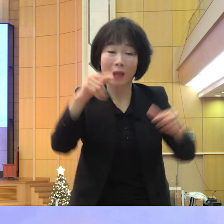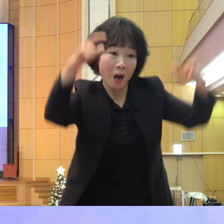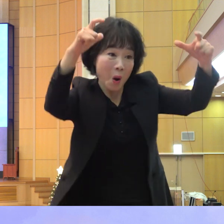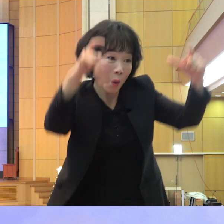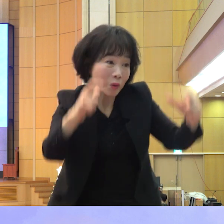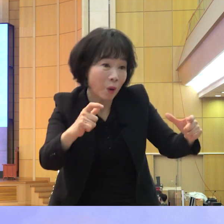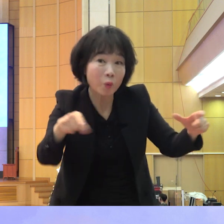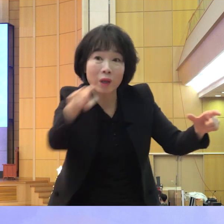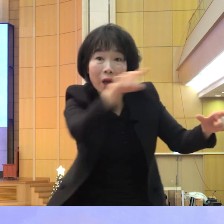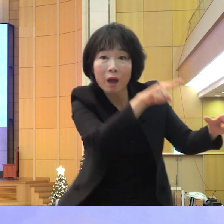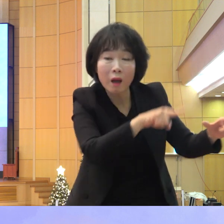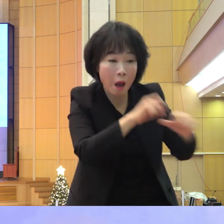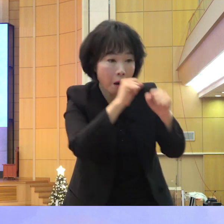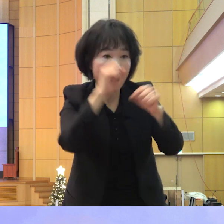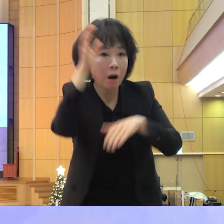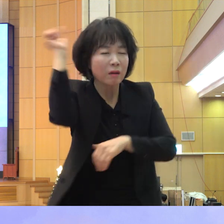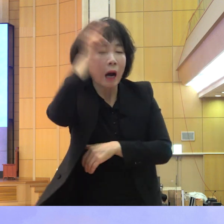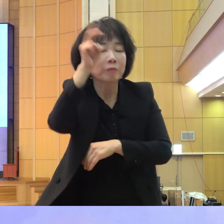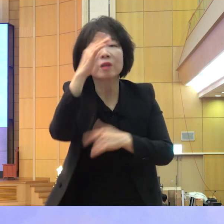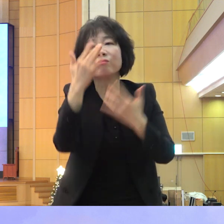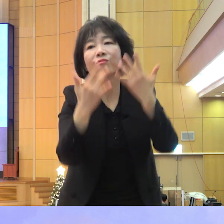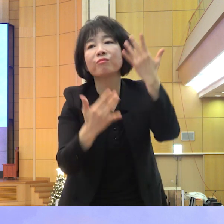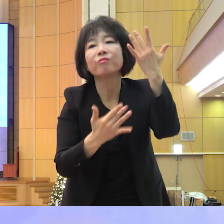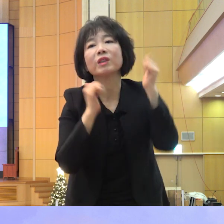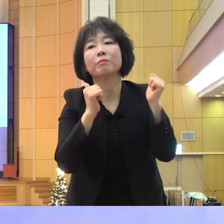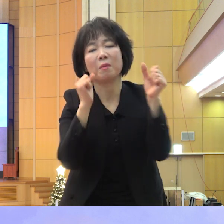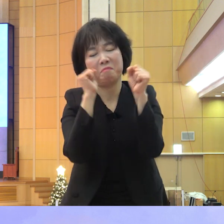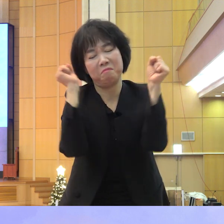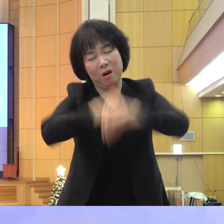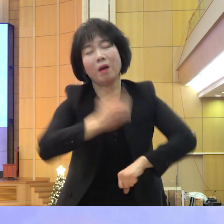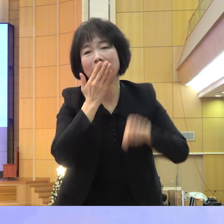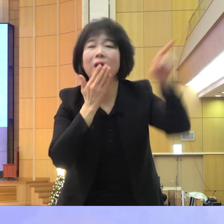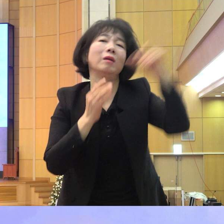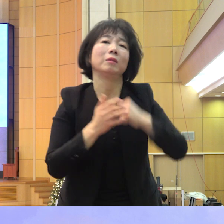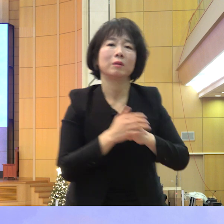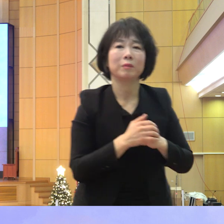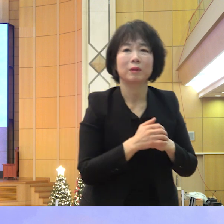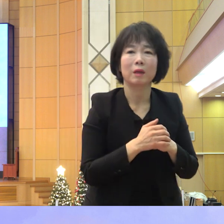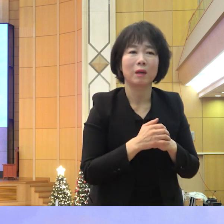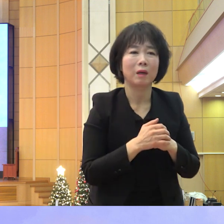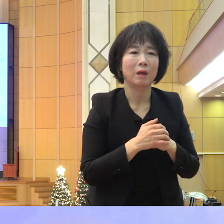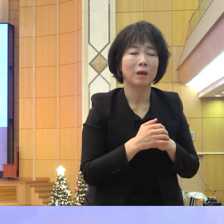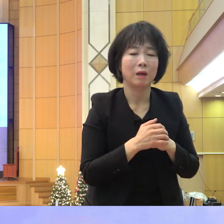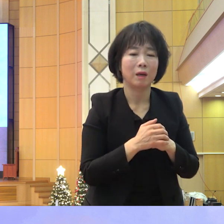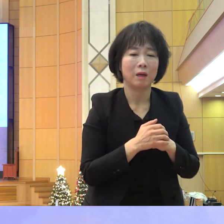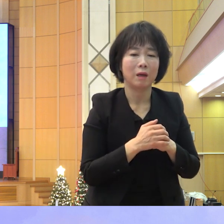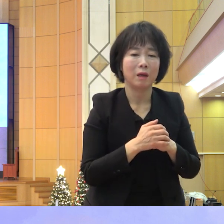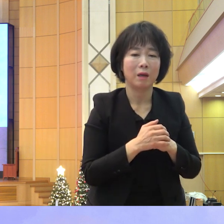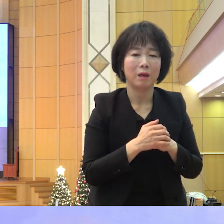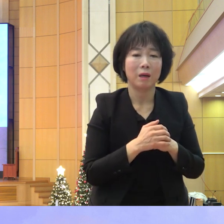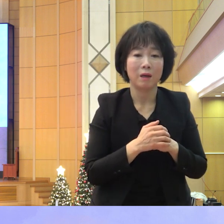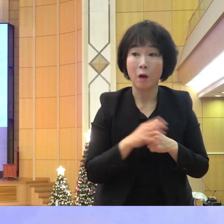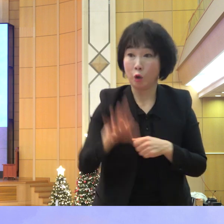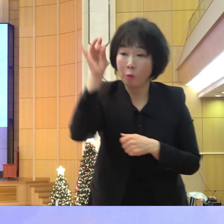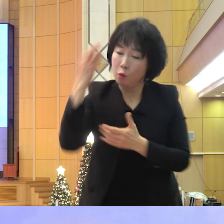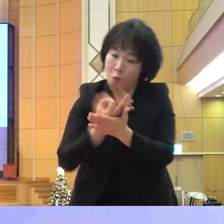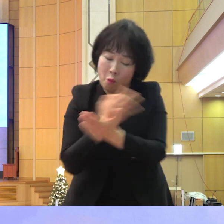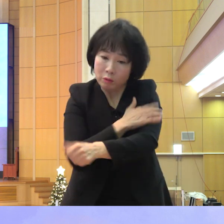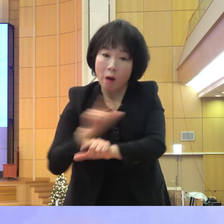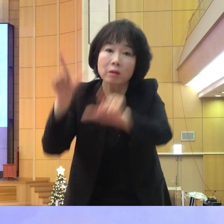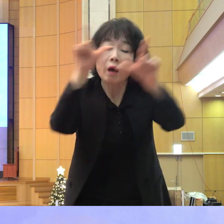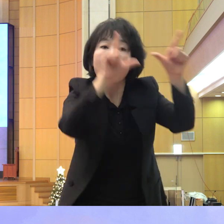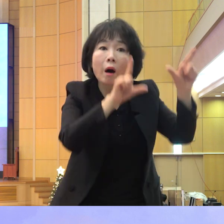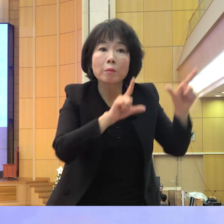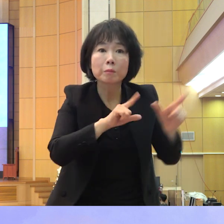그렇게 멸망할 줄 누가 알았어? 그건 하나님 외에는 모르는 거잖아. 그곳에 가서 돈 벌고 잘 살았는데,